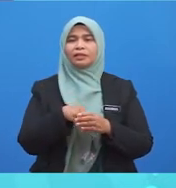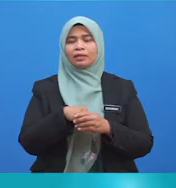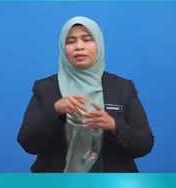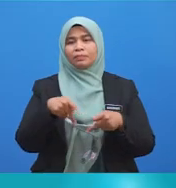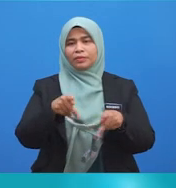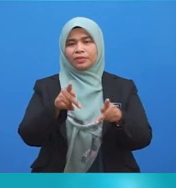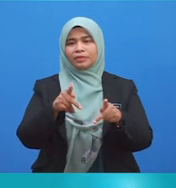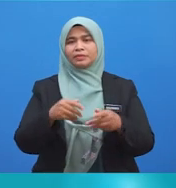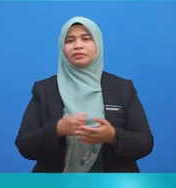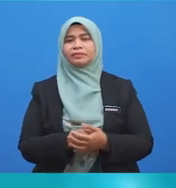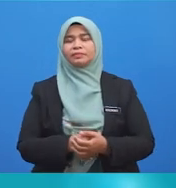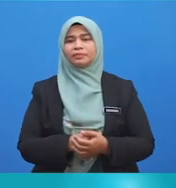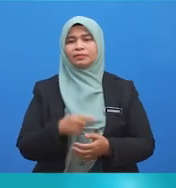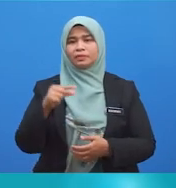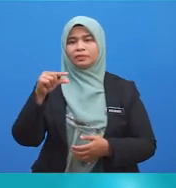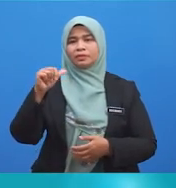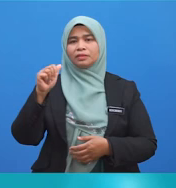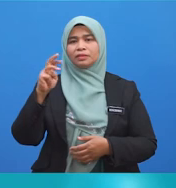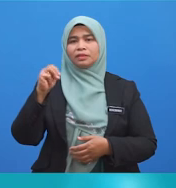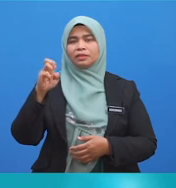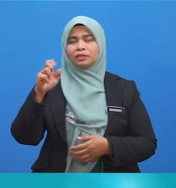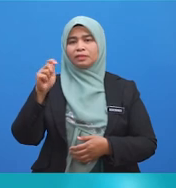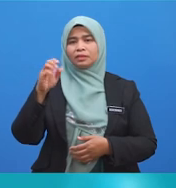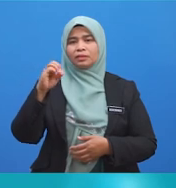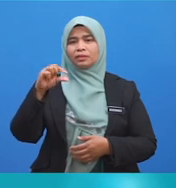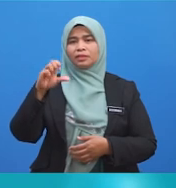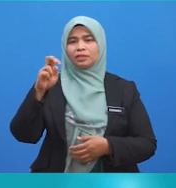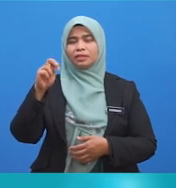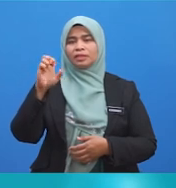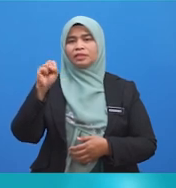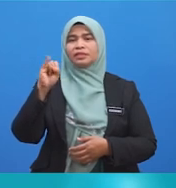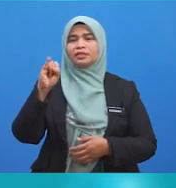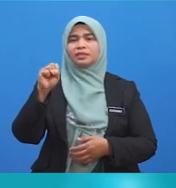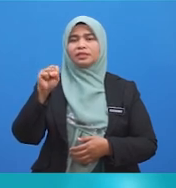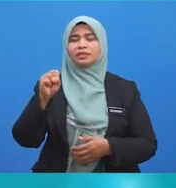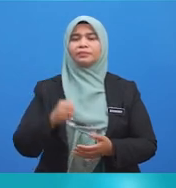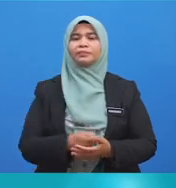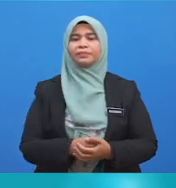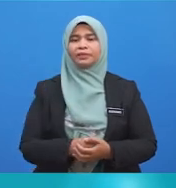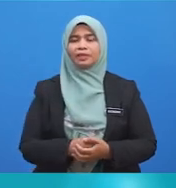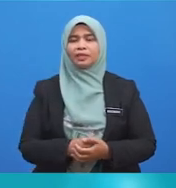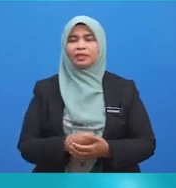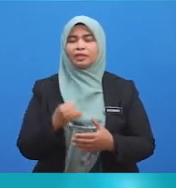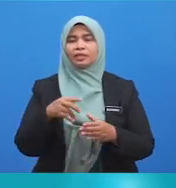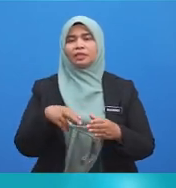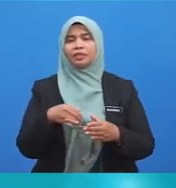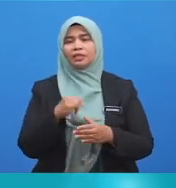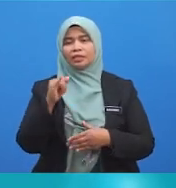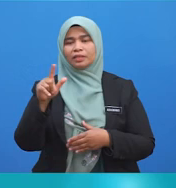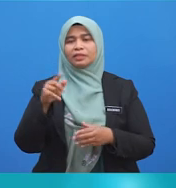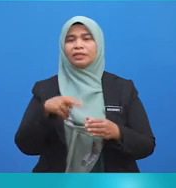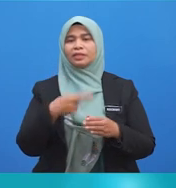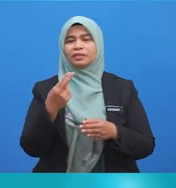gametogenesis. Melalui proses ini, gamet yang dihasilkan oleh testis ialah